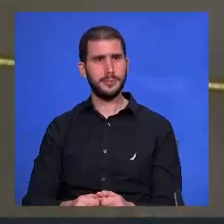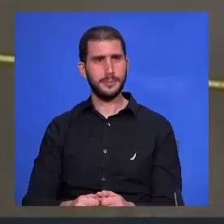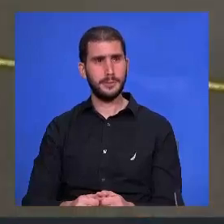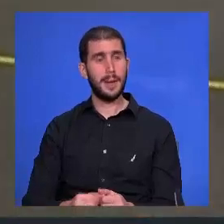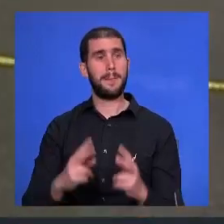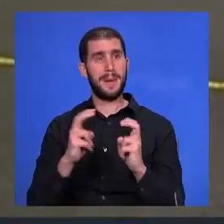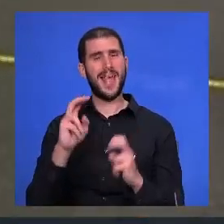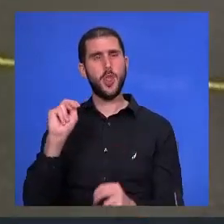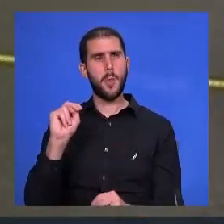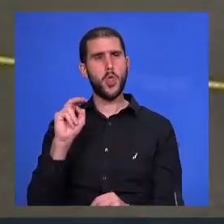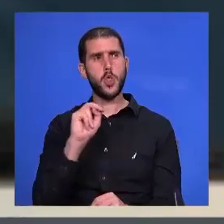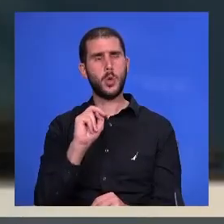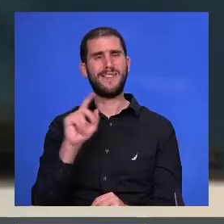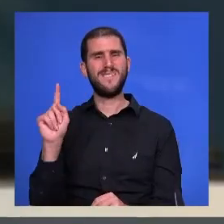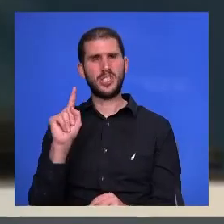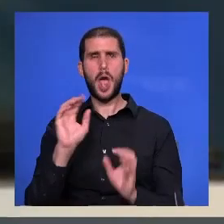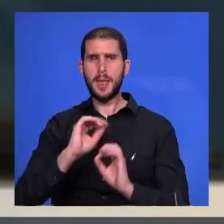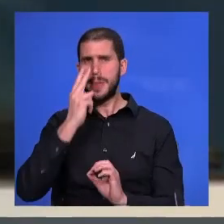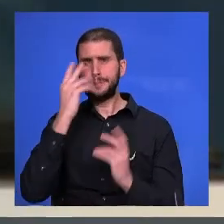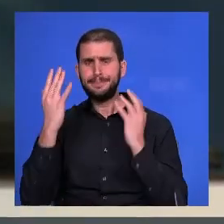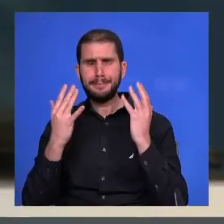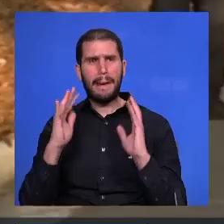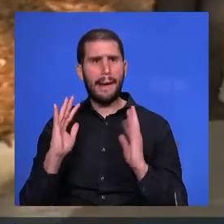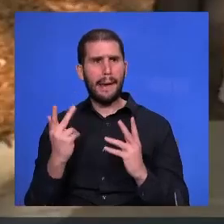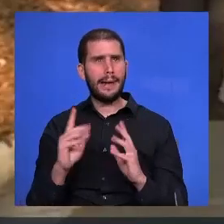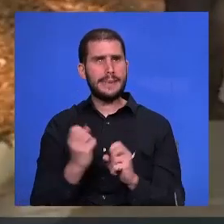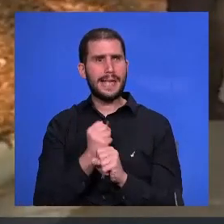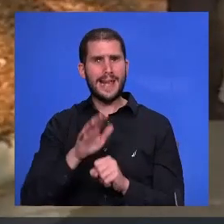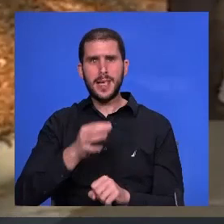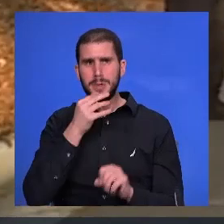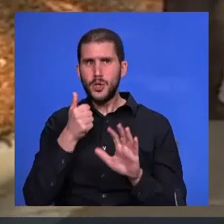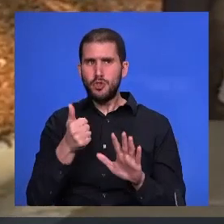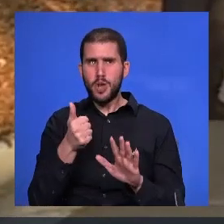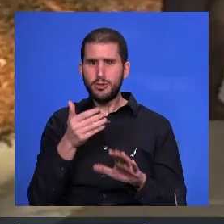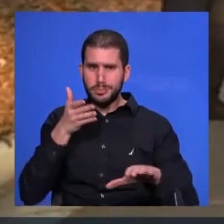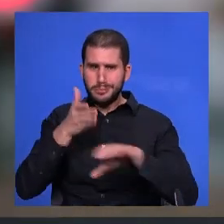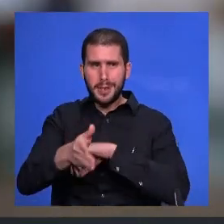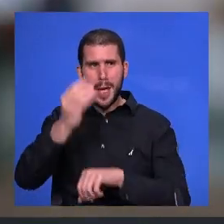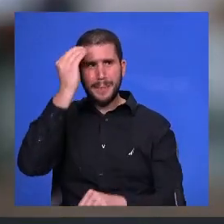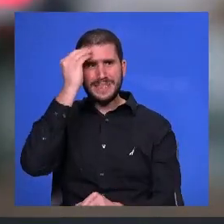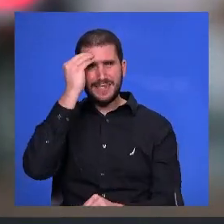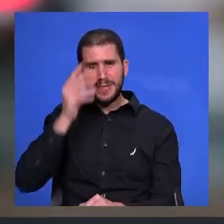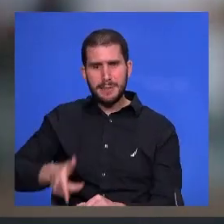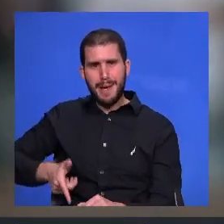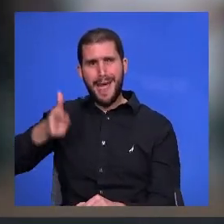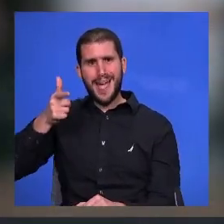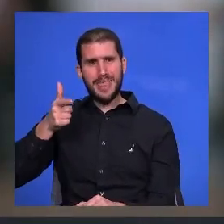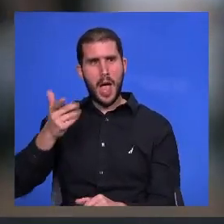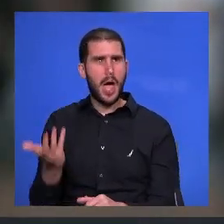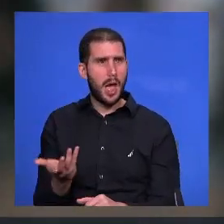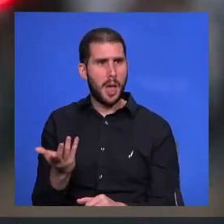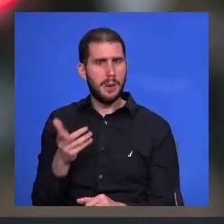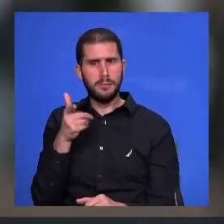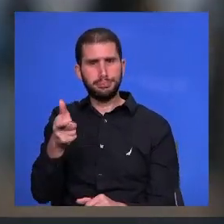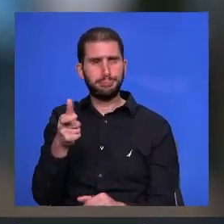ניופורט ניוז שבווירג'יניה עדיין מנסים להבין כיצד הצליח ילד בן 6 להיכנס לבית הספר חמוש באקדח